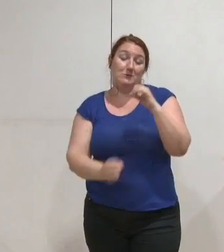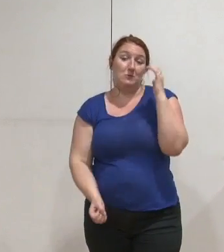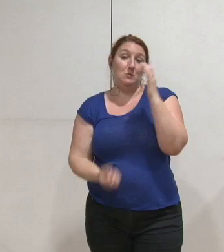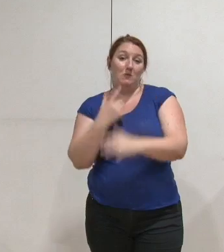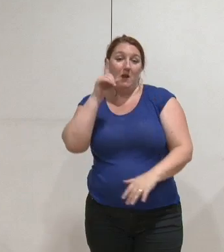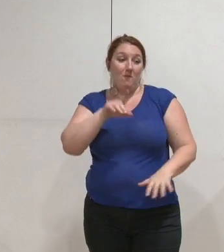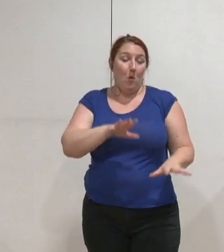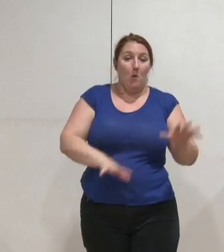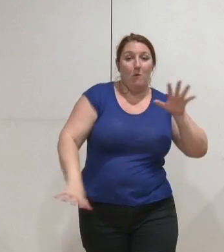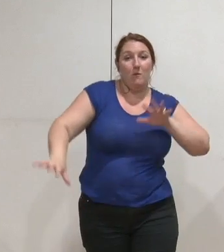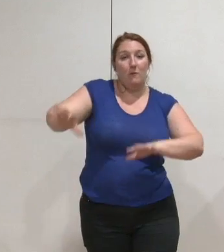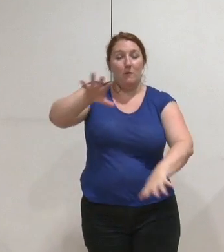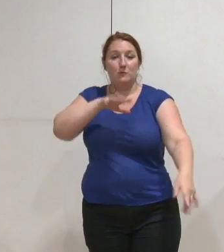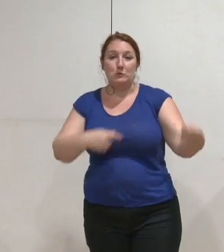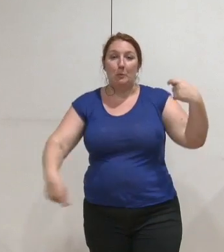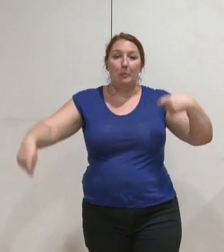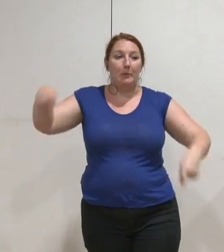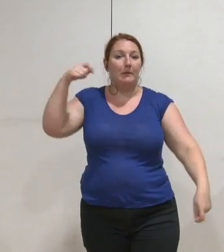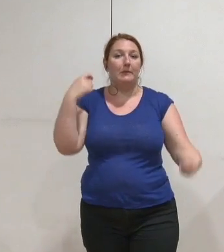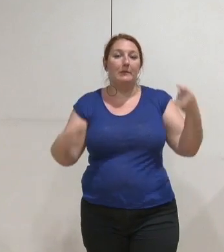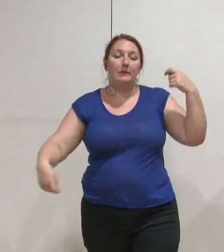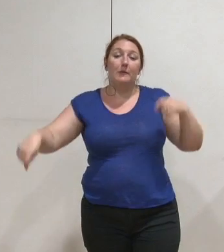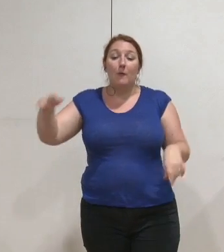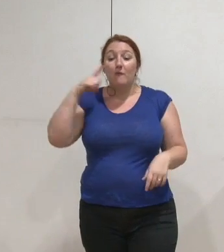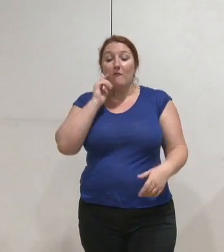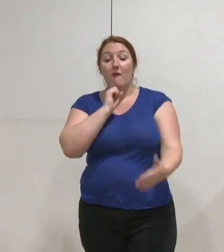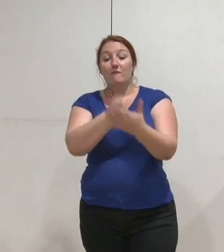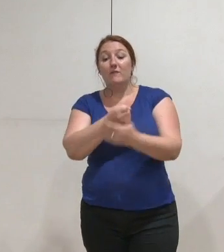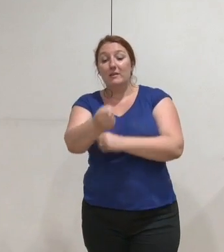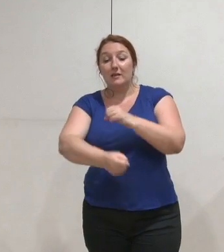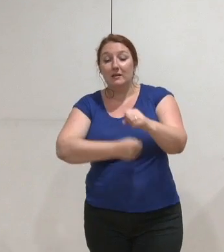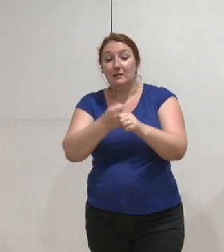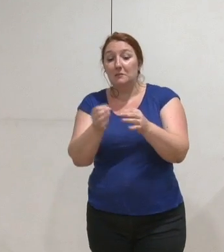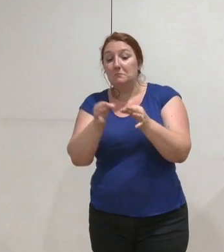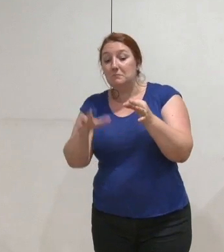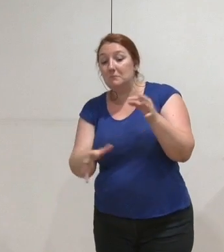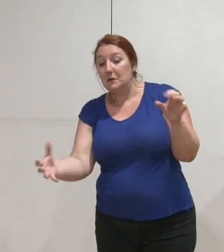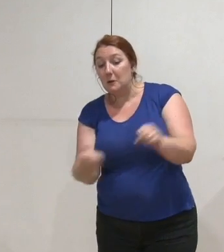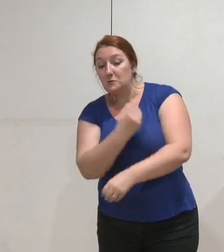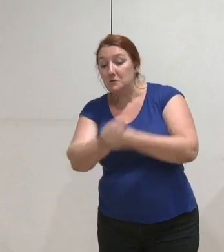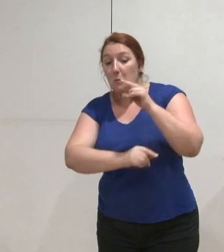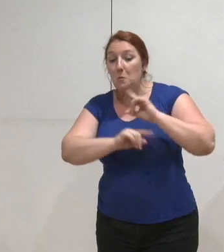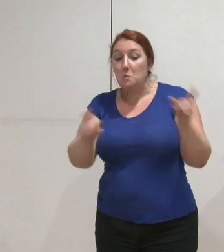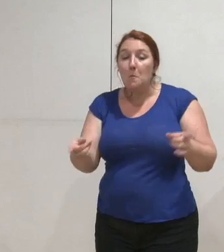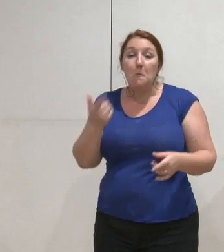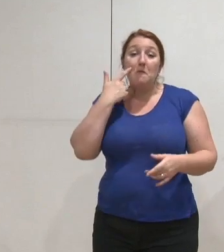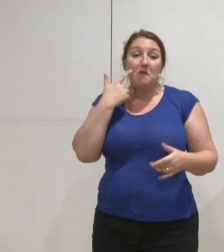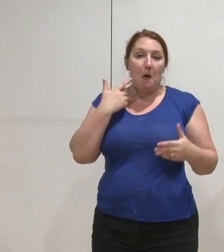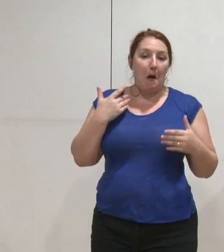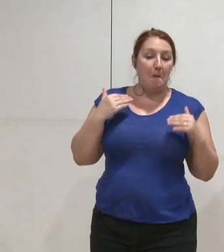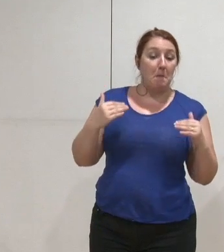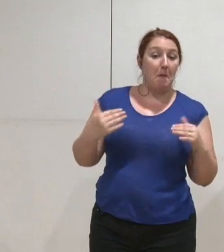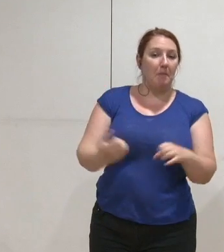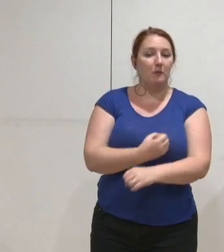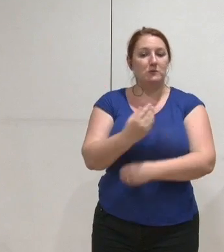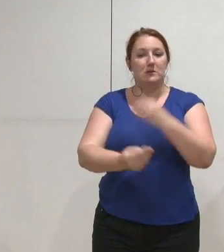agilité et nous verrons en fin d'année ce qu'il en est de notre réussite ou pas en ce domaine en